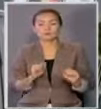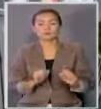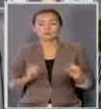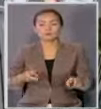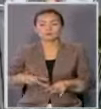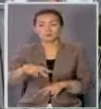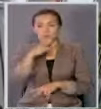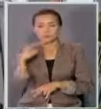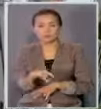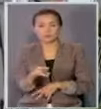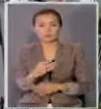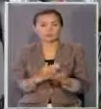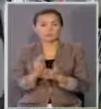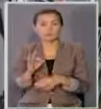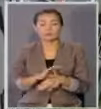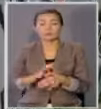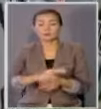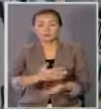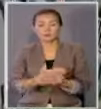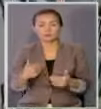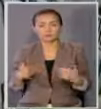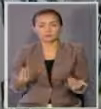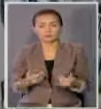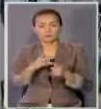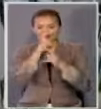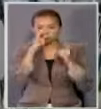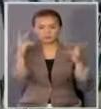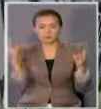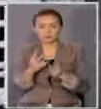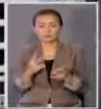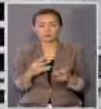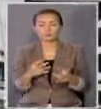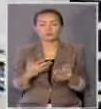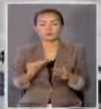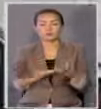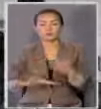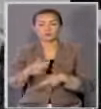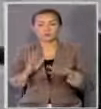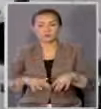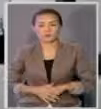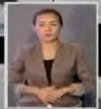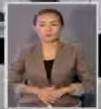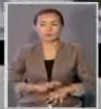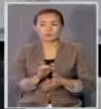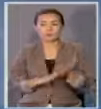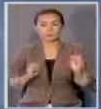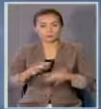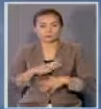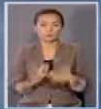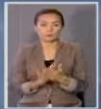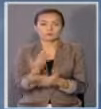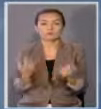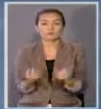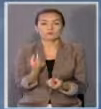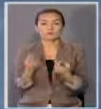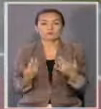COVID-19 в России гражданам с высокой вероятностью заражения рекомендовано носить маски в общественных местах и на общественном транспорте. Впереди может проявиться новая